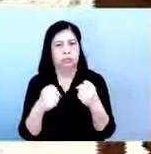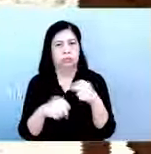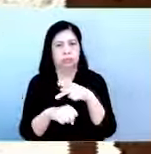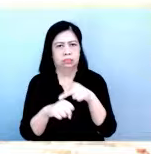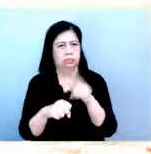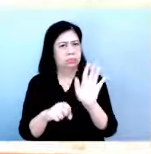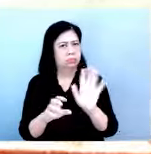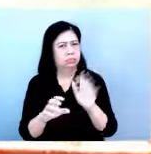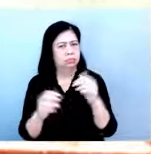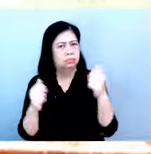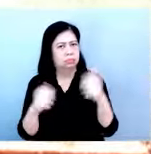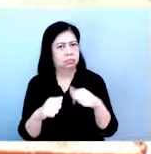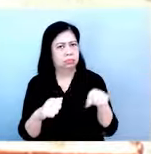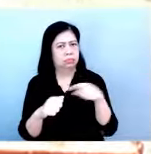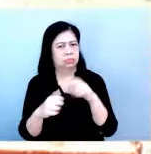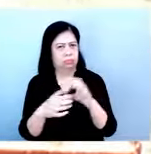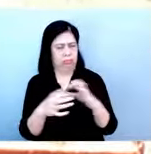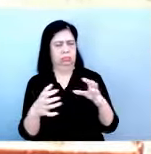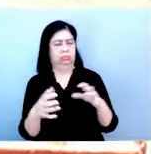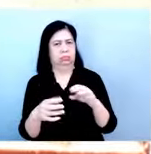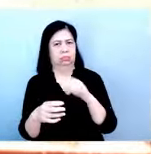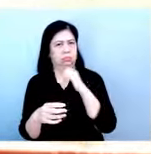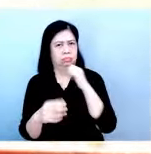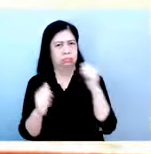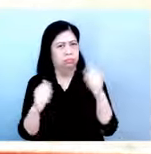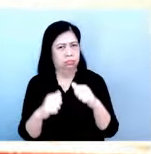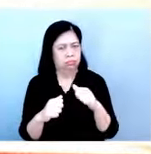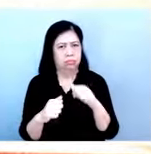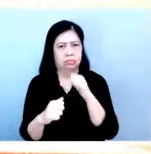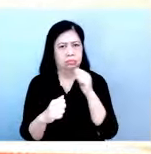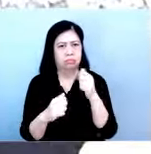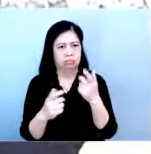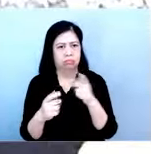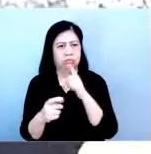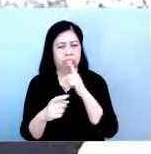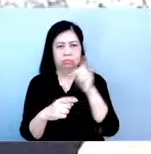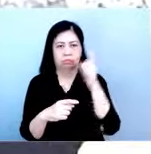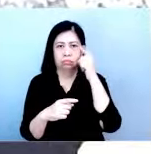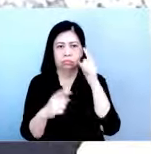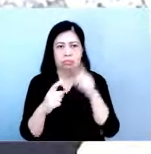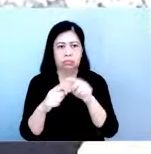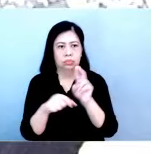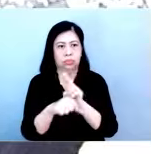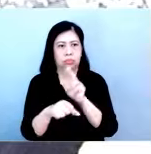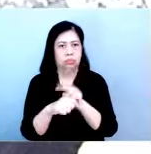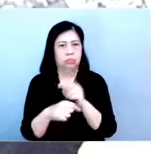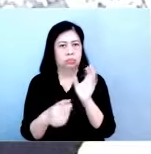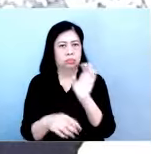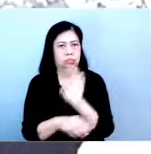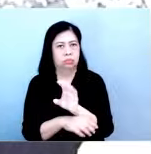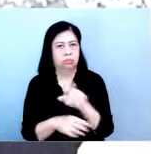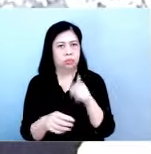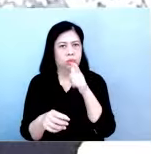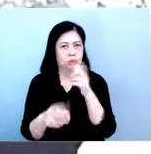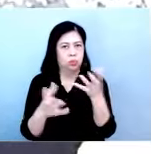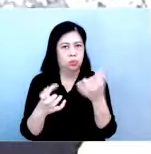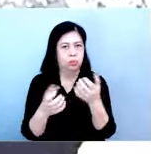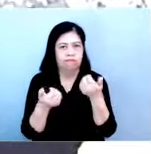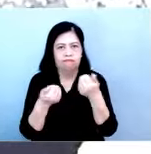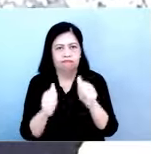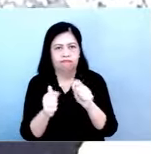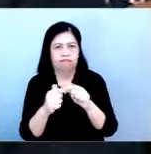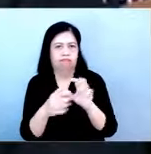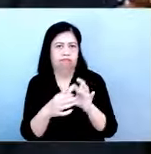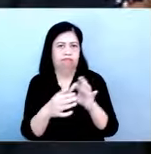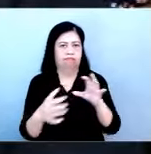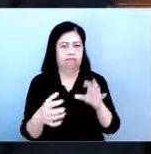ang sino mang nagsusulong ng pagkakawatak-watak. Hindi raw magdadalawang isip ang gobyerno na gumamit ng puwersa laban sa lahat ng magtatangkang humiwalay sa